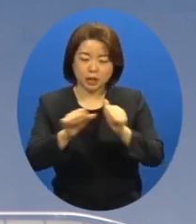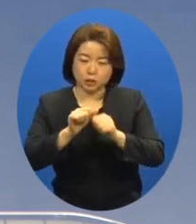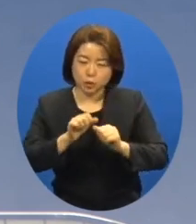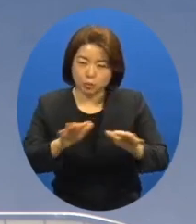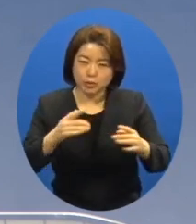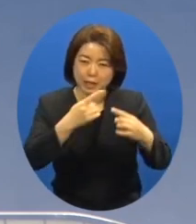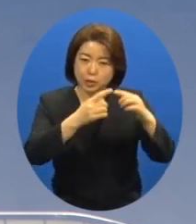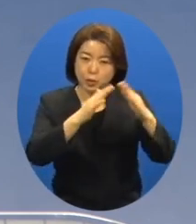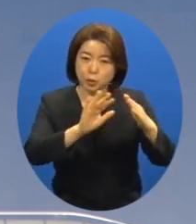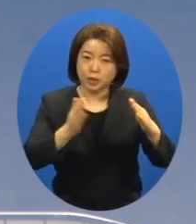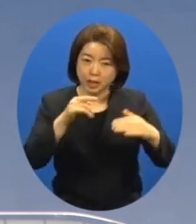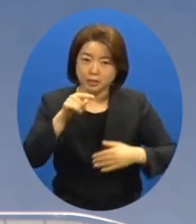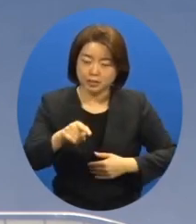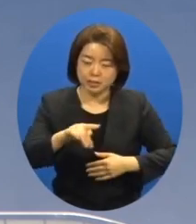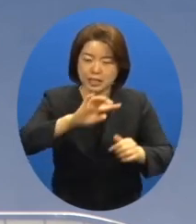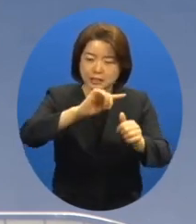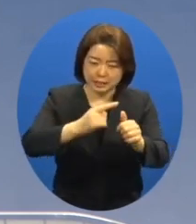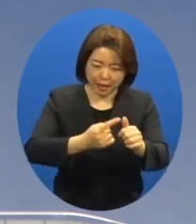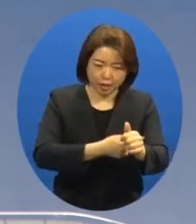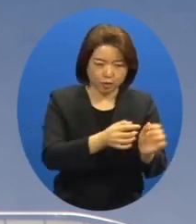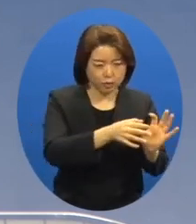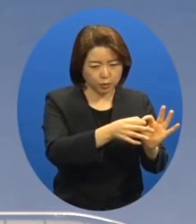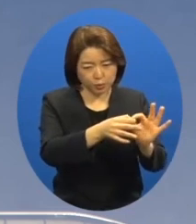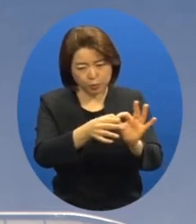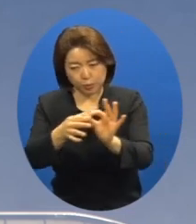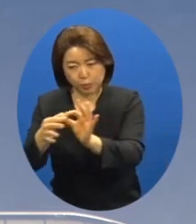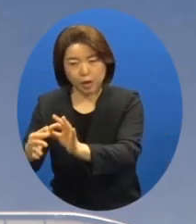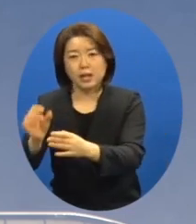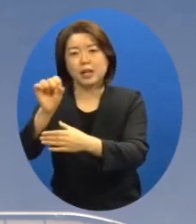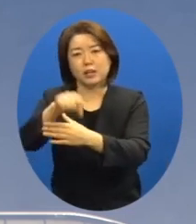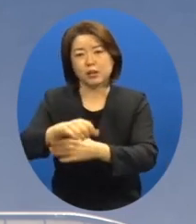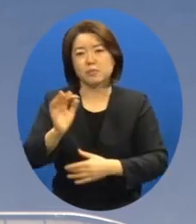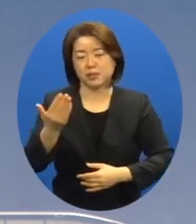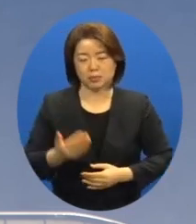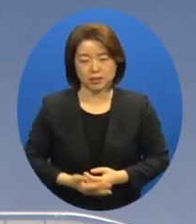것은 자연히 맺어지는 열매가 되는 것입니다.